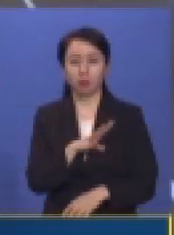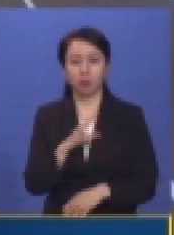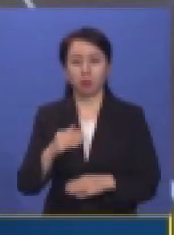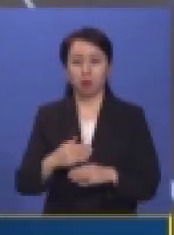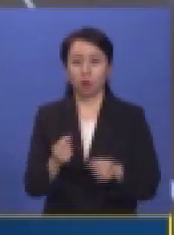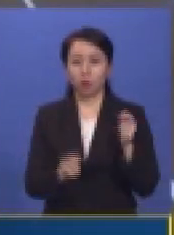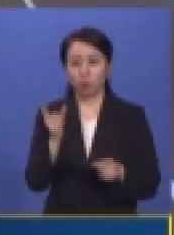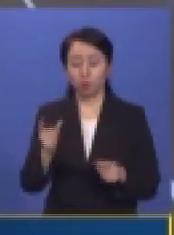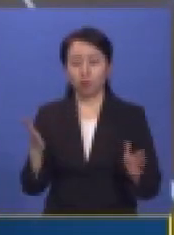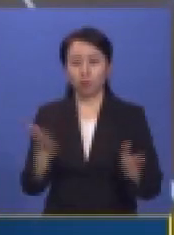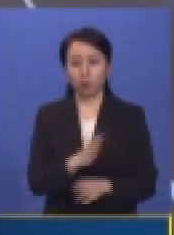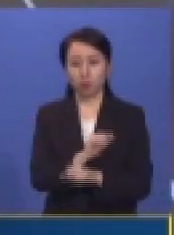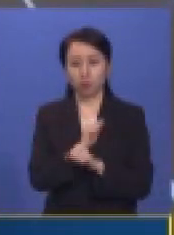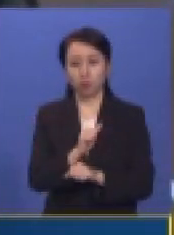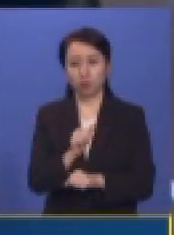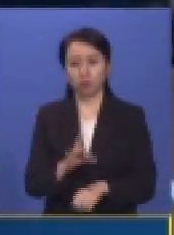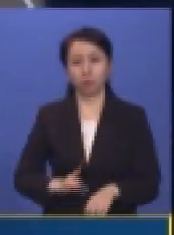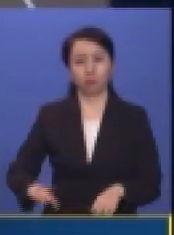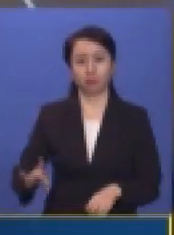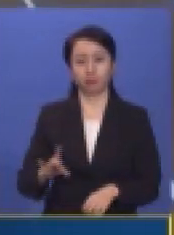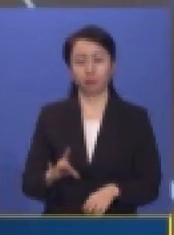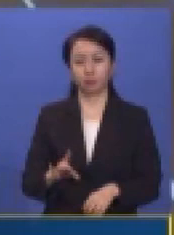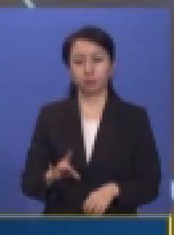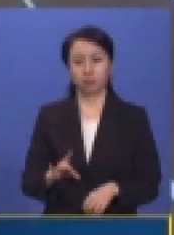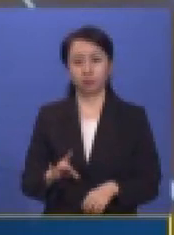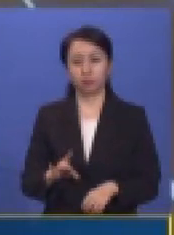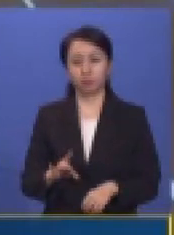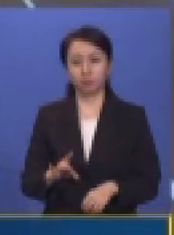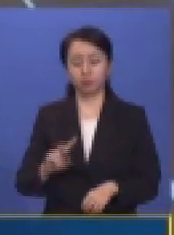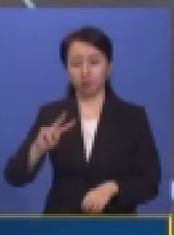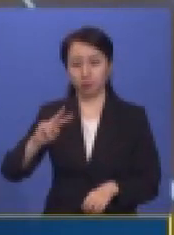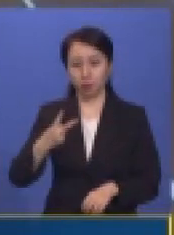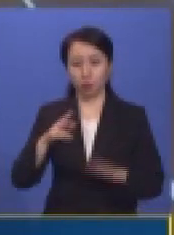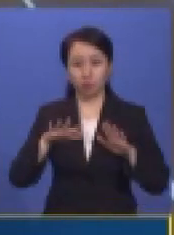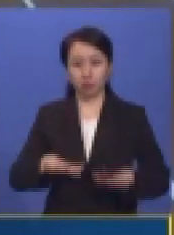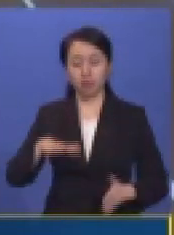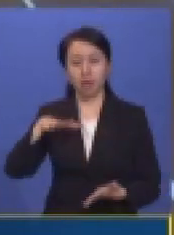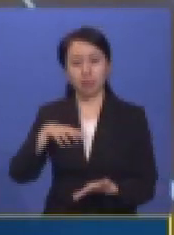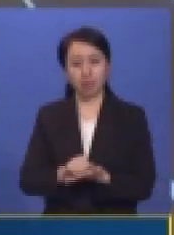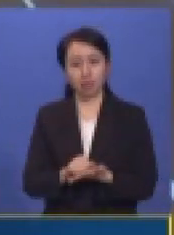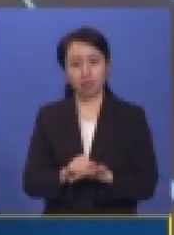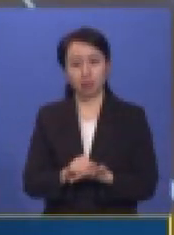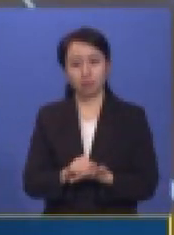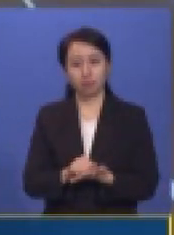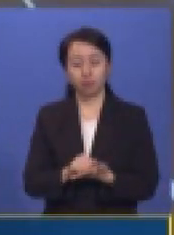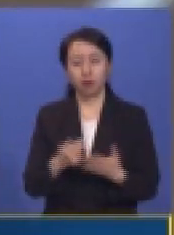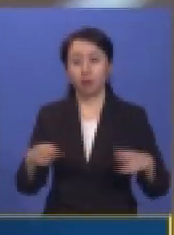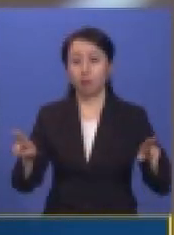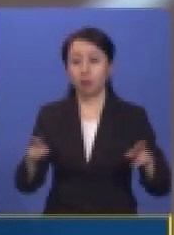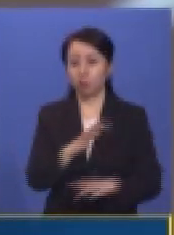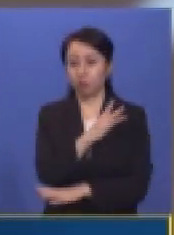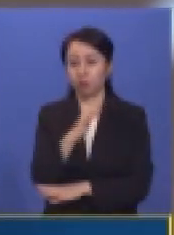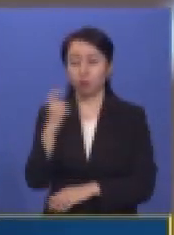отрывом управление природных ресурсов, регулирование природопользования. Второе место заняло Пресновское лесное